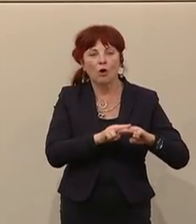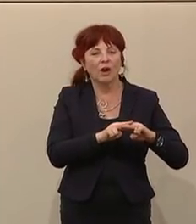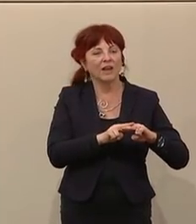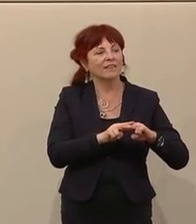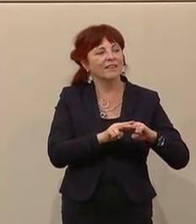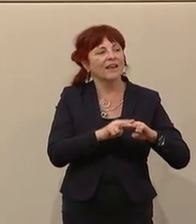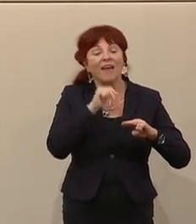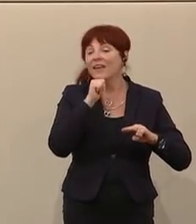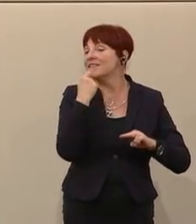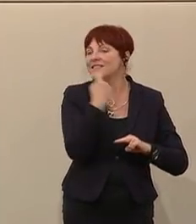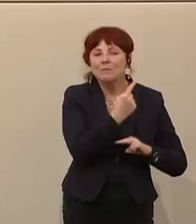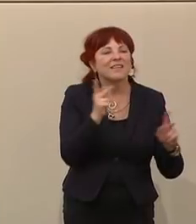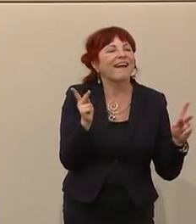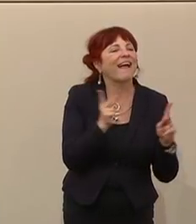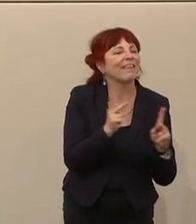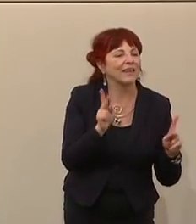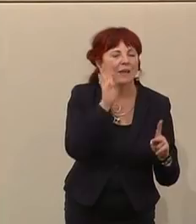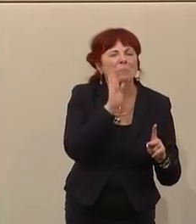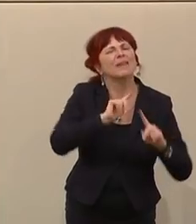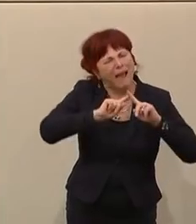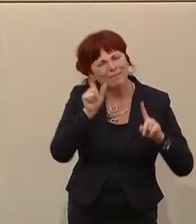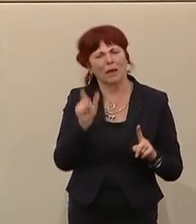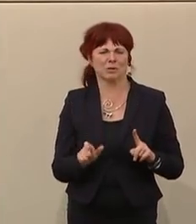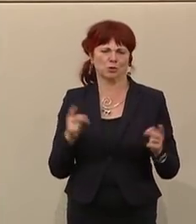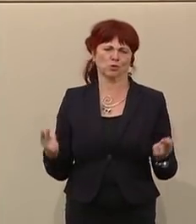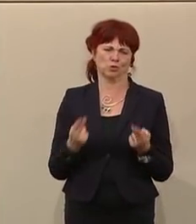einfach nicht kann. Suchen Sie einen besseren.